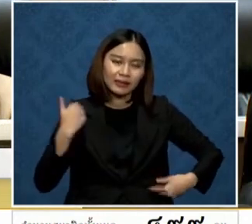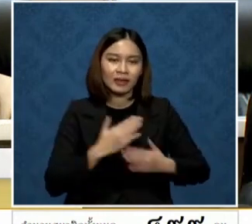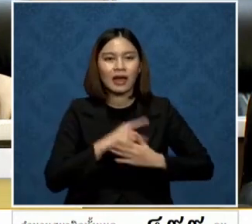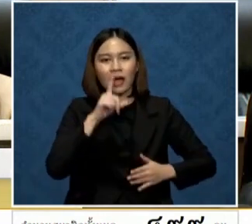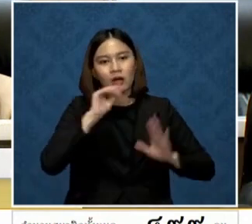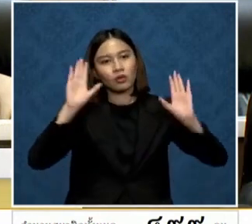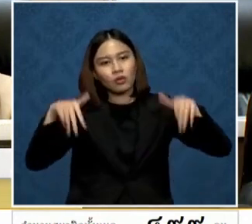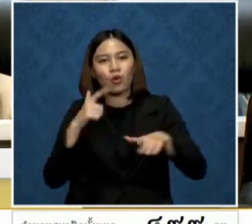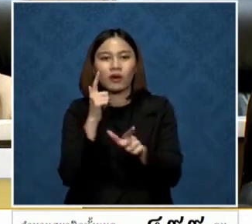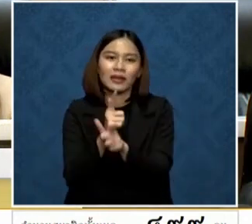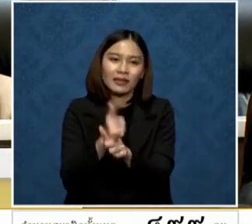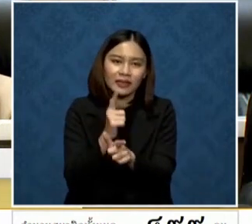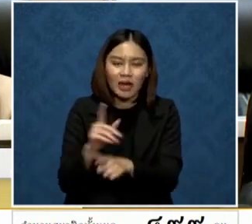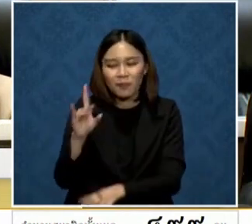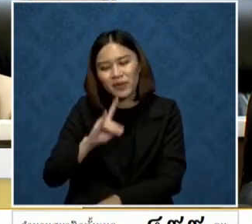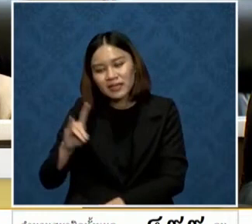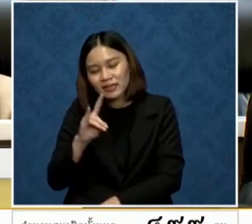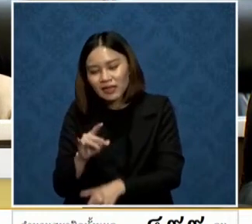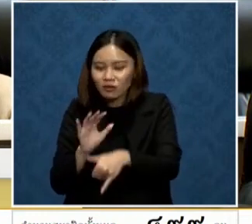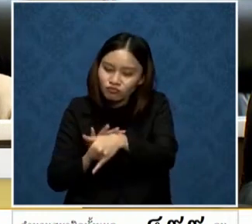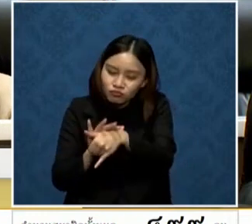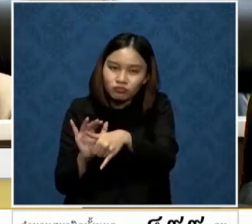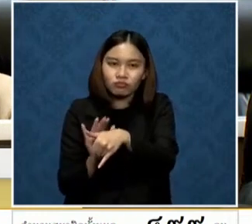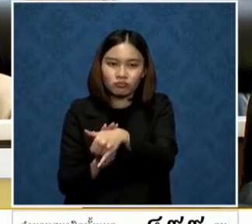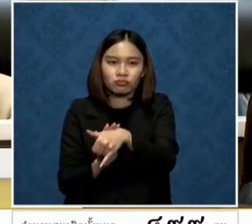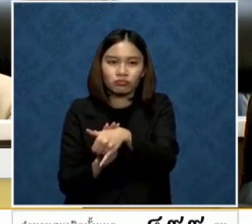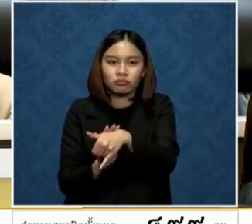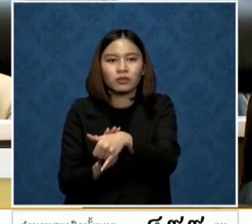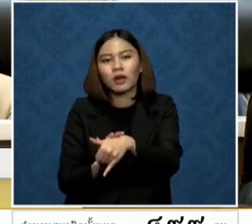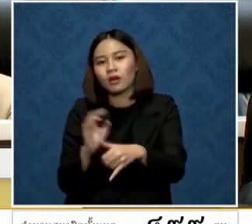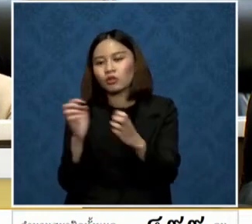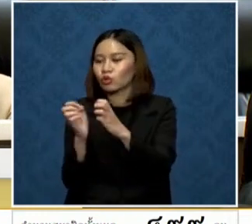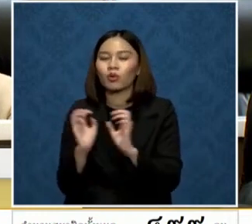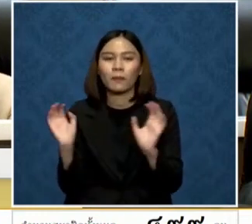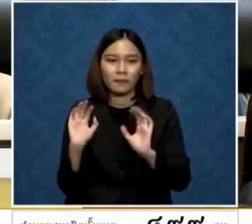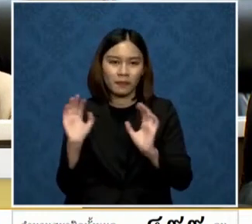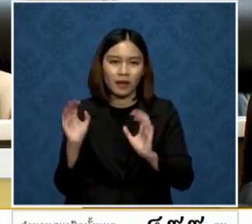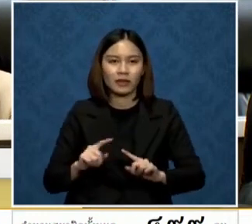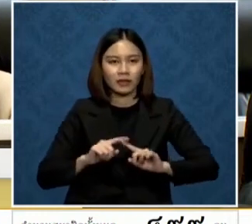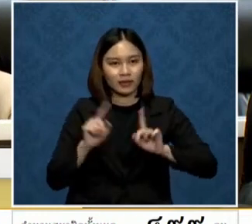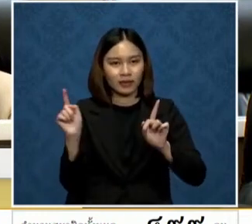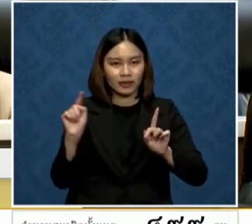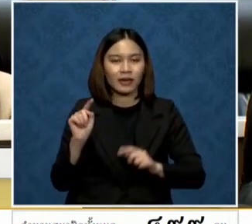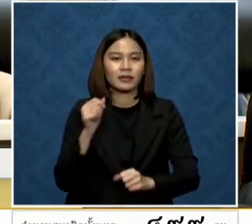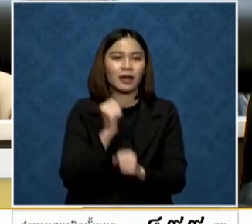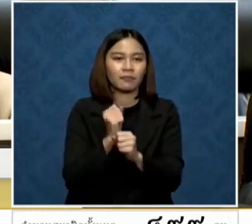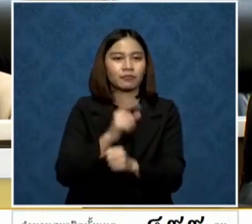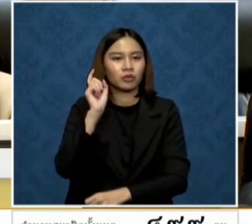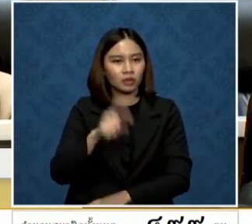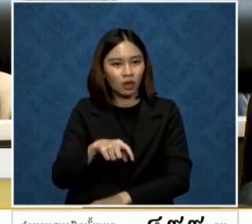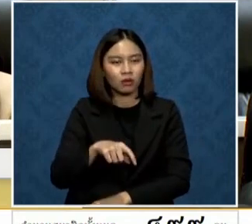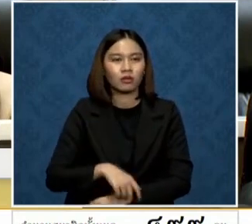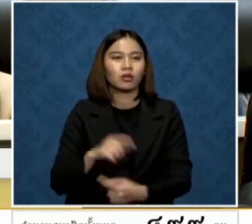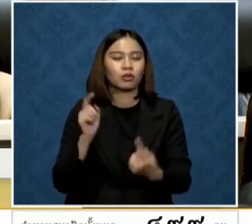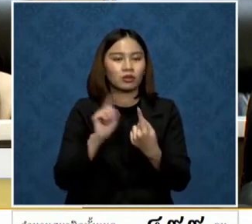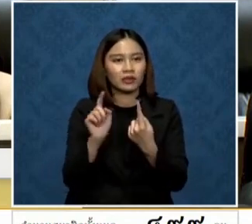เลี้ยงเป็นเป็นเป็นไว้เป็นสัตว์เลี้ยงอ่ะคือไม่ไม่ไม่กล่าก้าวร่วงตัวนี้แต่แต่สิ่งนึงที่จะต้องทำคือไอ้